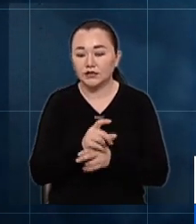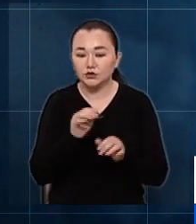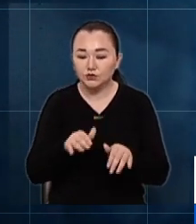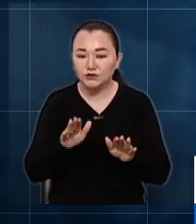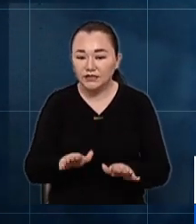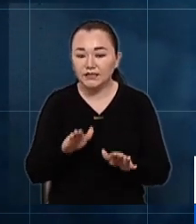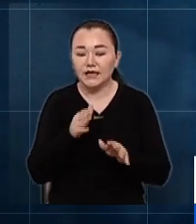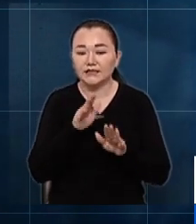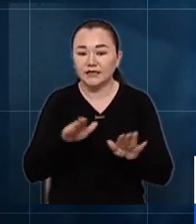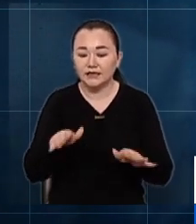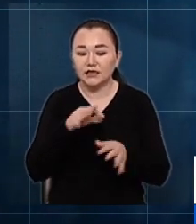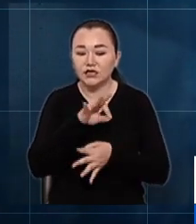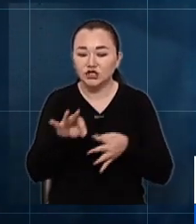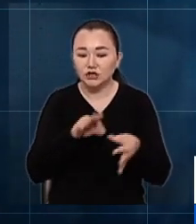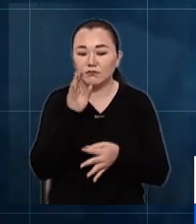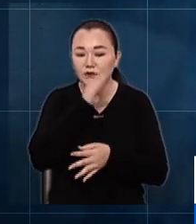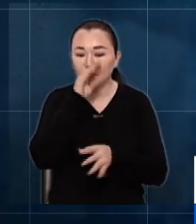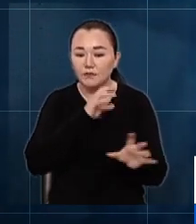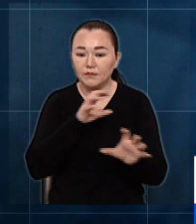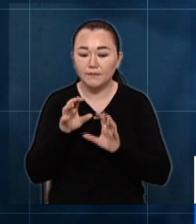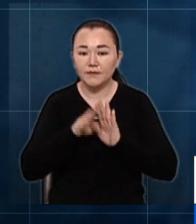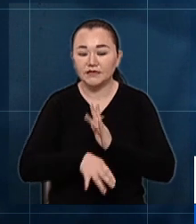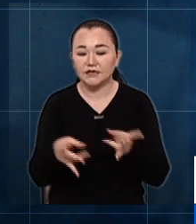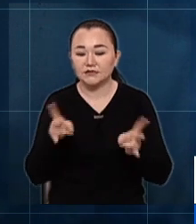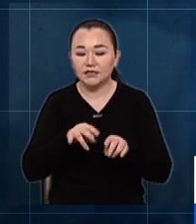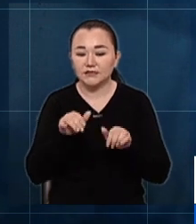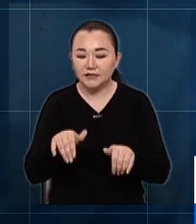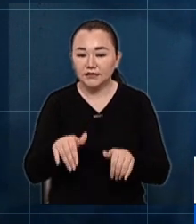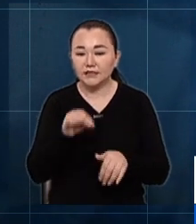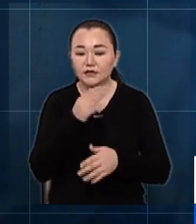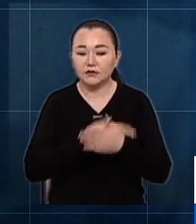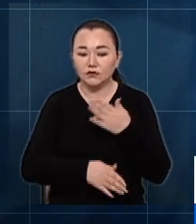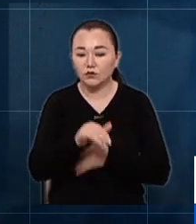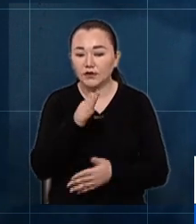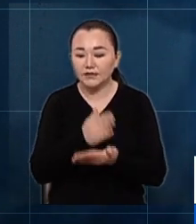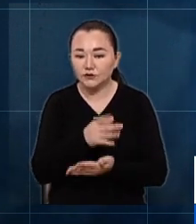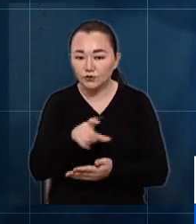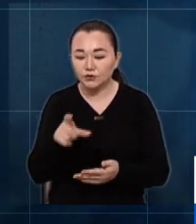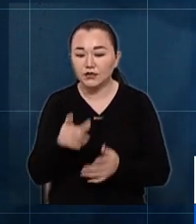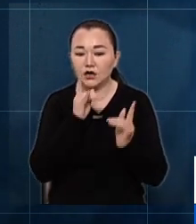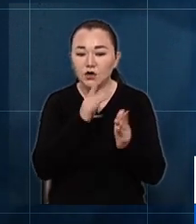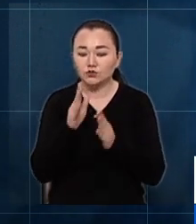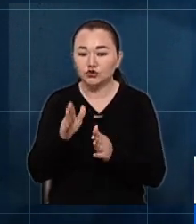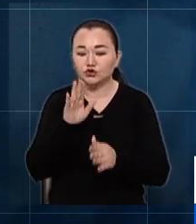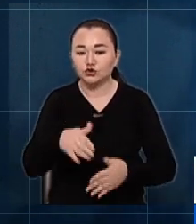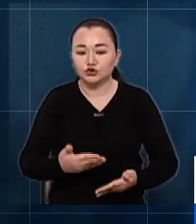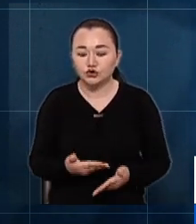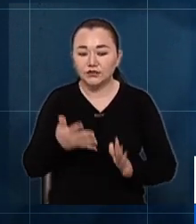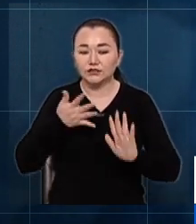студенттер, яғни жетім және атана қамқорлығынсыз қалған студенттер мен мүгедектігі бар адамдардың жатақханада тұру